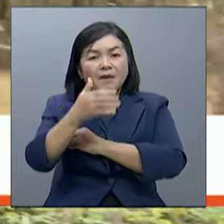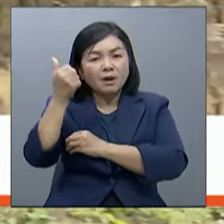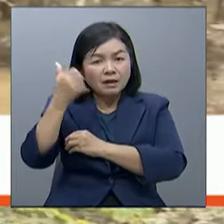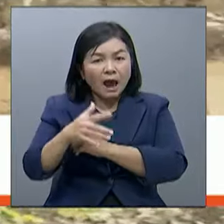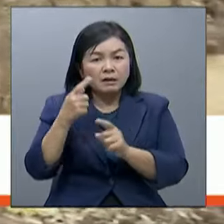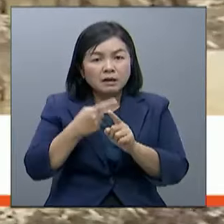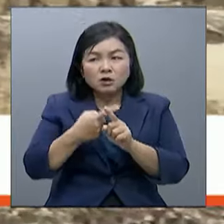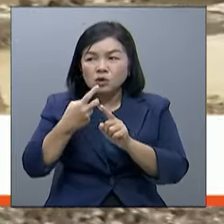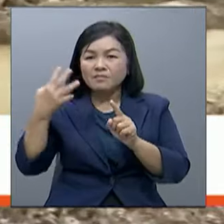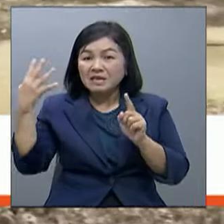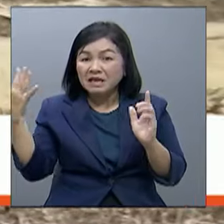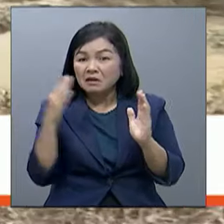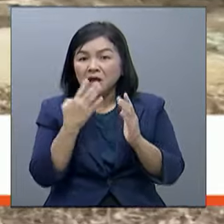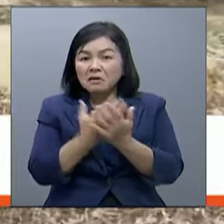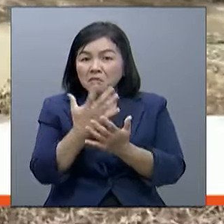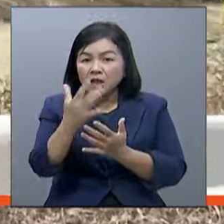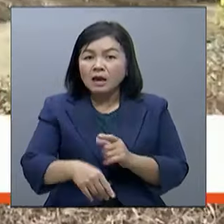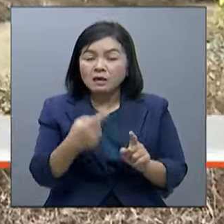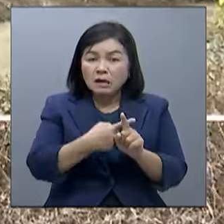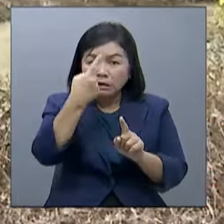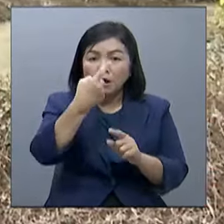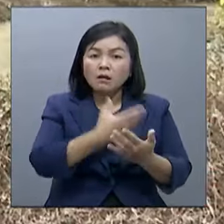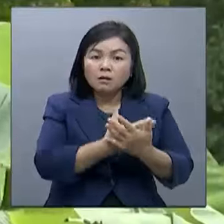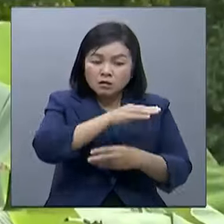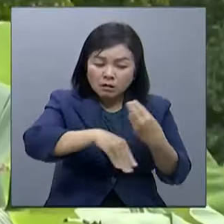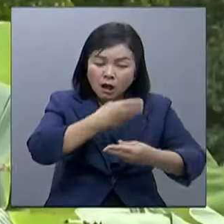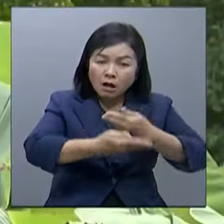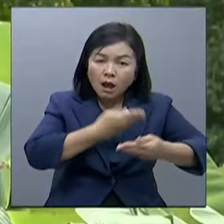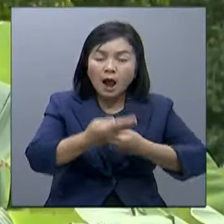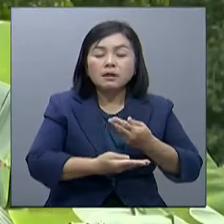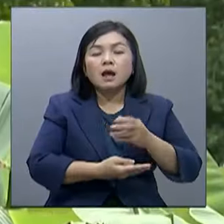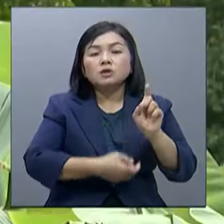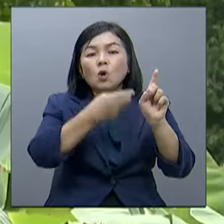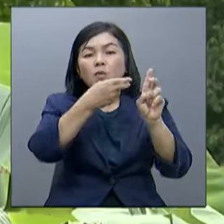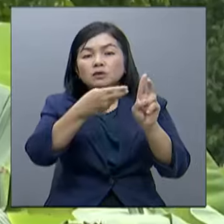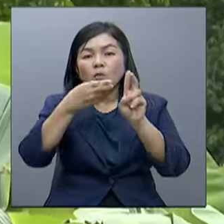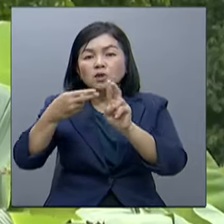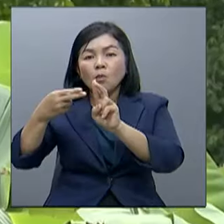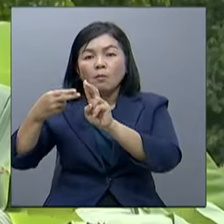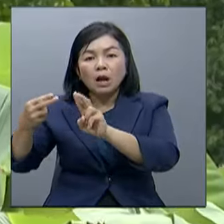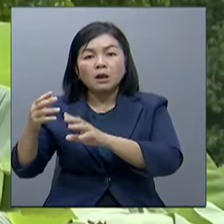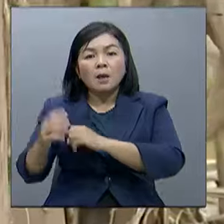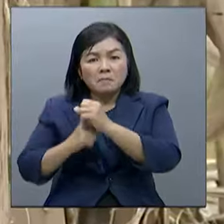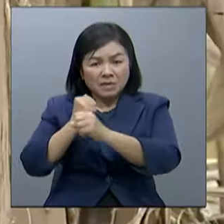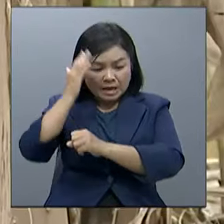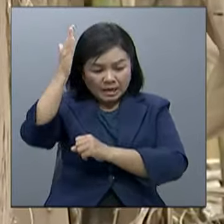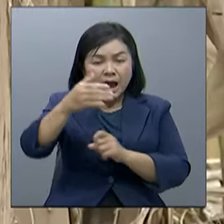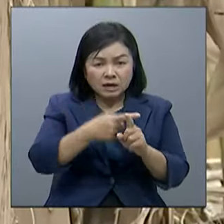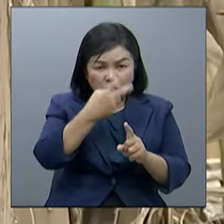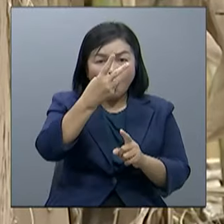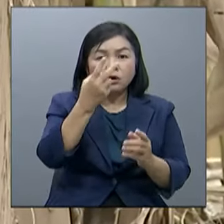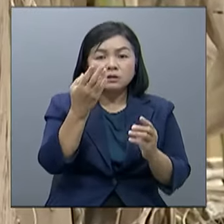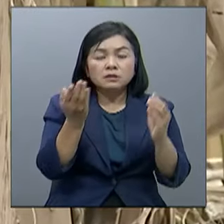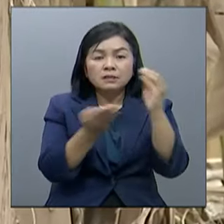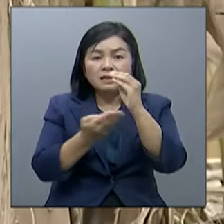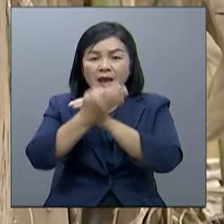ครับแล้วก็จนกว่าจะสามารถเก็บใบตองได้ครั้งใหม่นะครับประมาณต้นเดือนกุมภาพันธ์ปีหน้าครับเพราะว่าสวนกล้วยนะครับถูกน้ำ